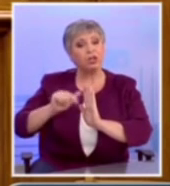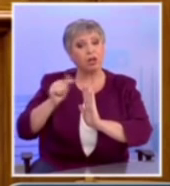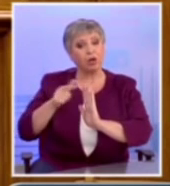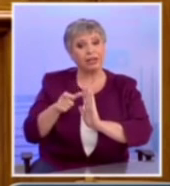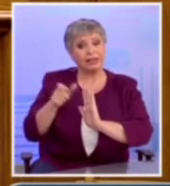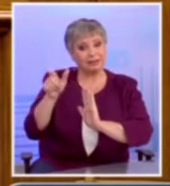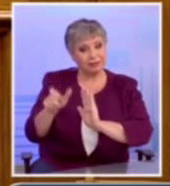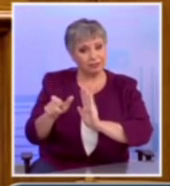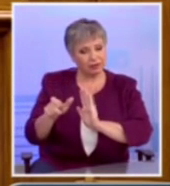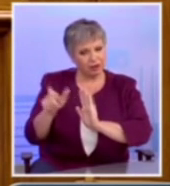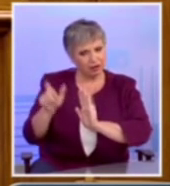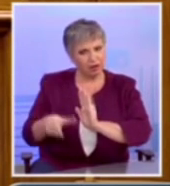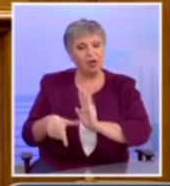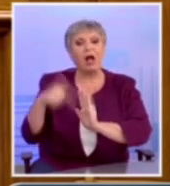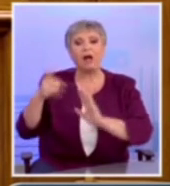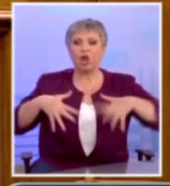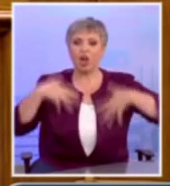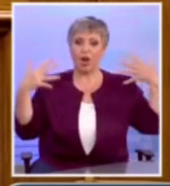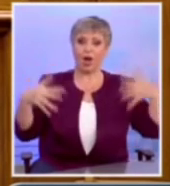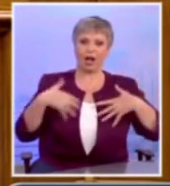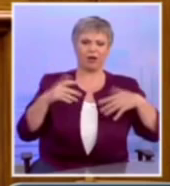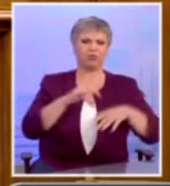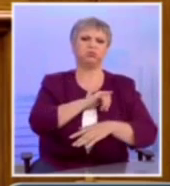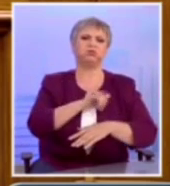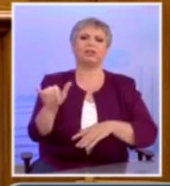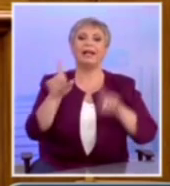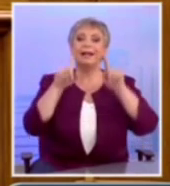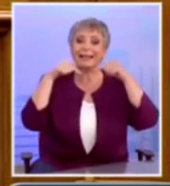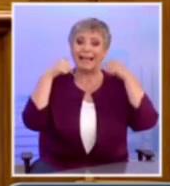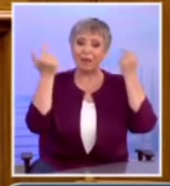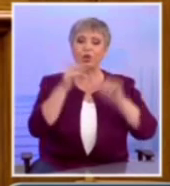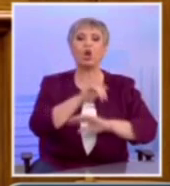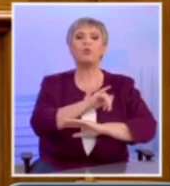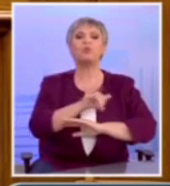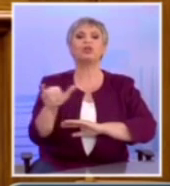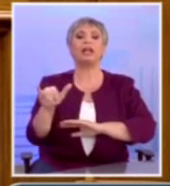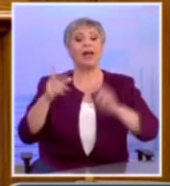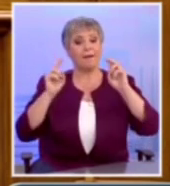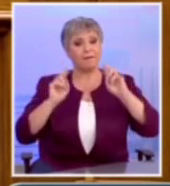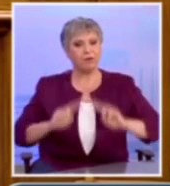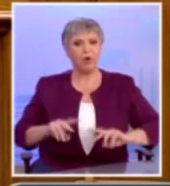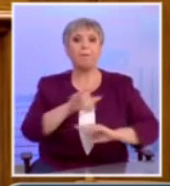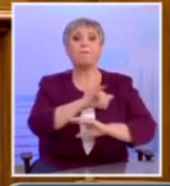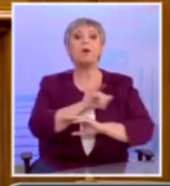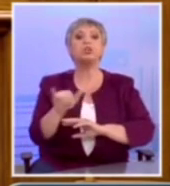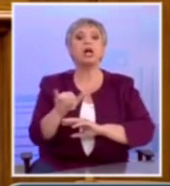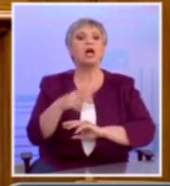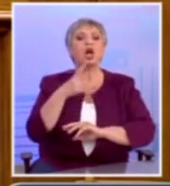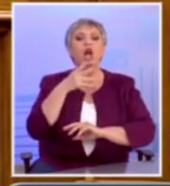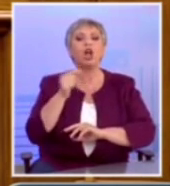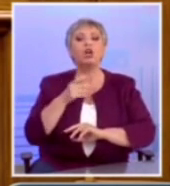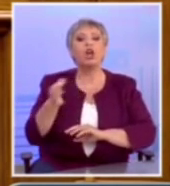όταν οι Ασιάτες κλείνουν μια συμφωνία, ποτέ δεν χαίρονται, ποτέ δεν χαμογελούν, ποτέ δεν είναι ευχαριστημένοι. Γιατί μια